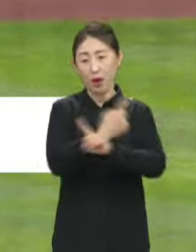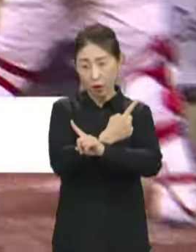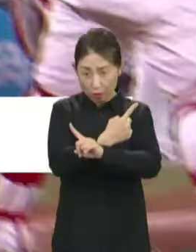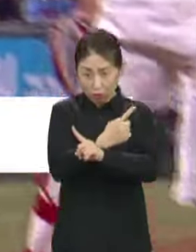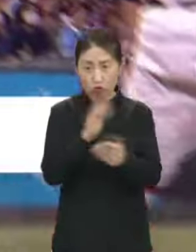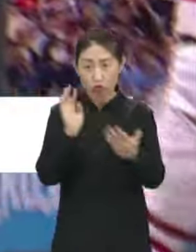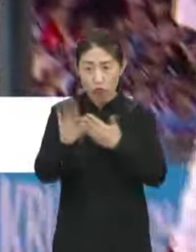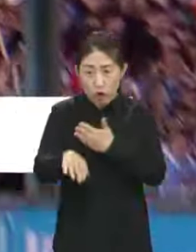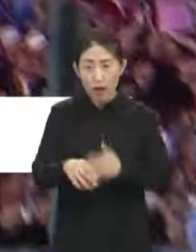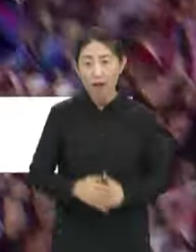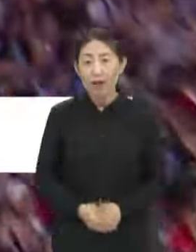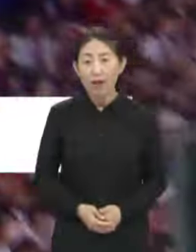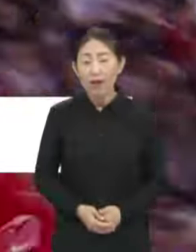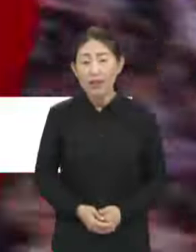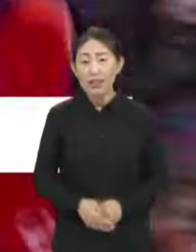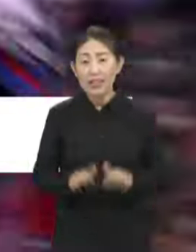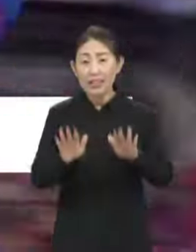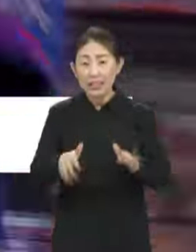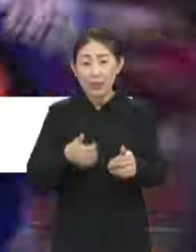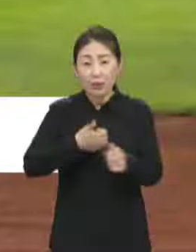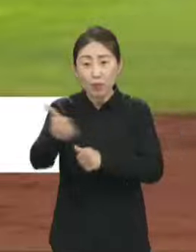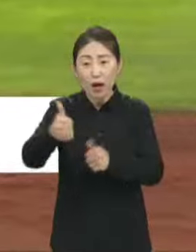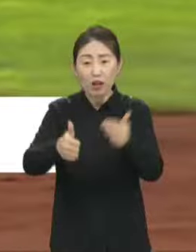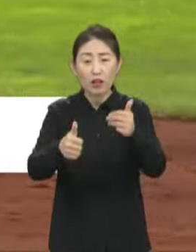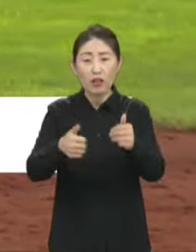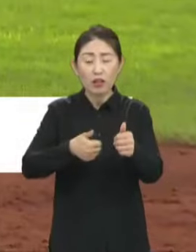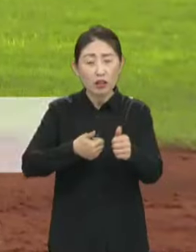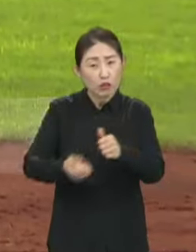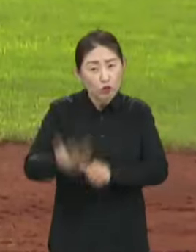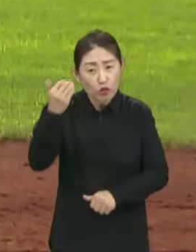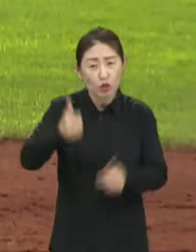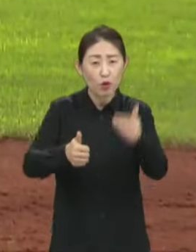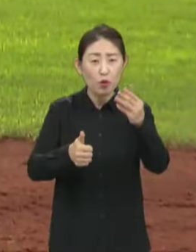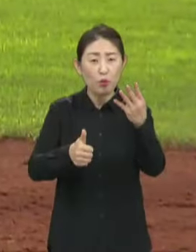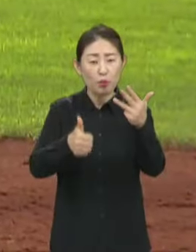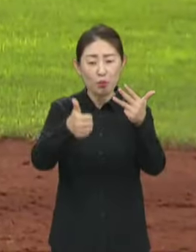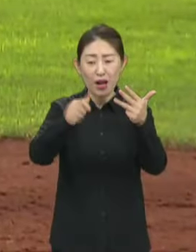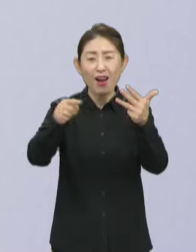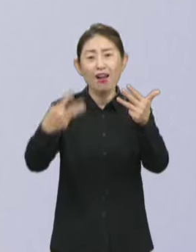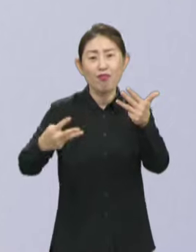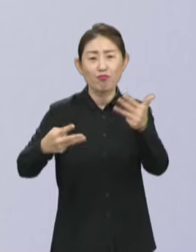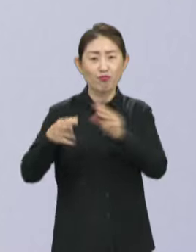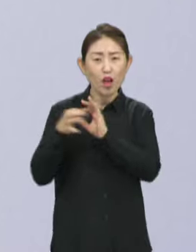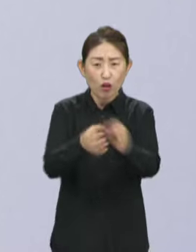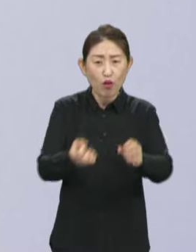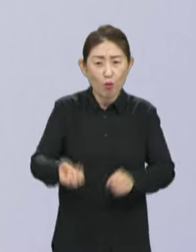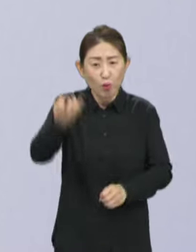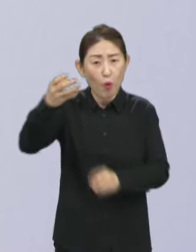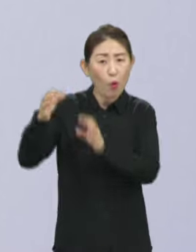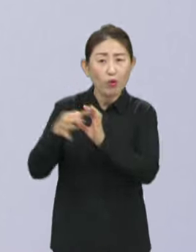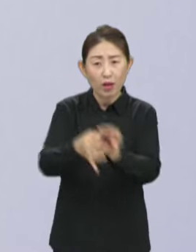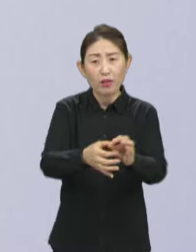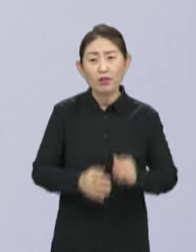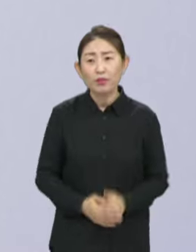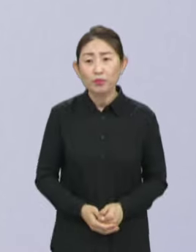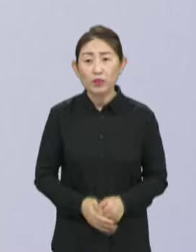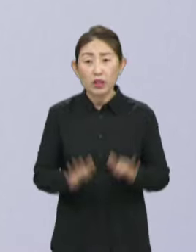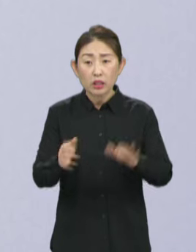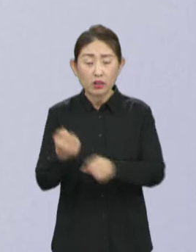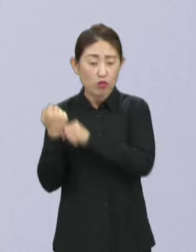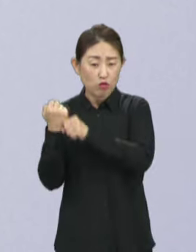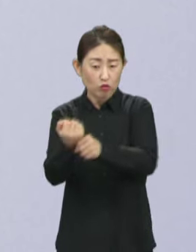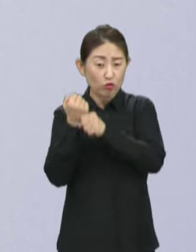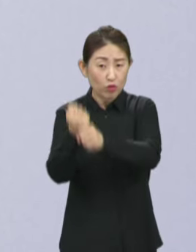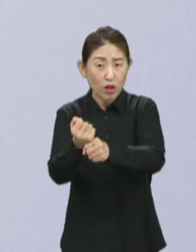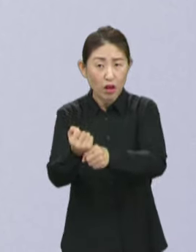푸른색 유니폼을 처음 입은 뒤 승률 8할에 육박하는 놀라운 성적을 기록했습니다. 투타 안정감에다가